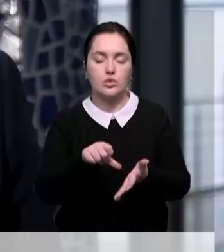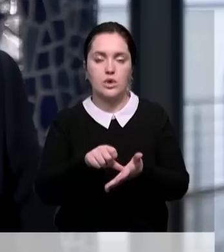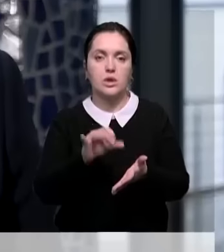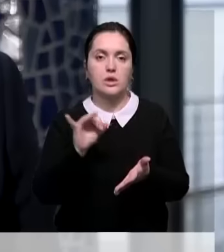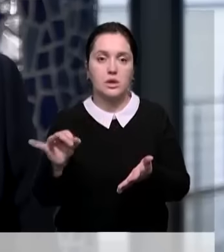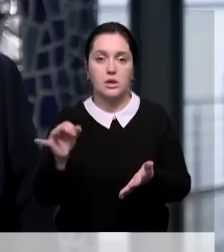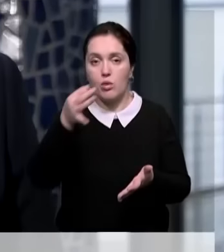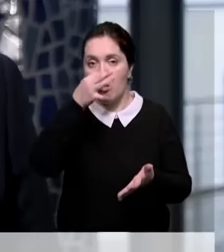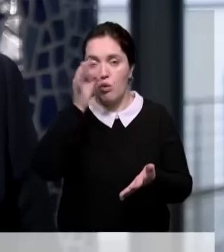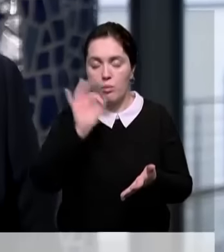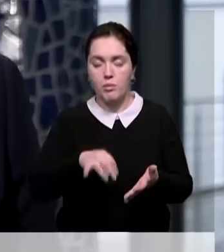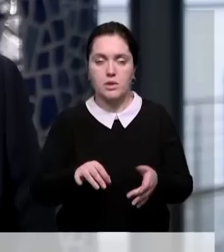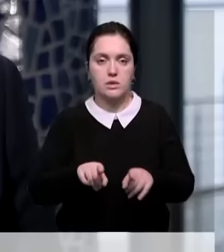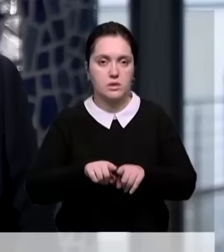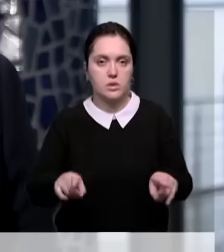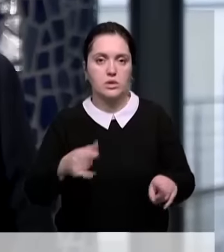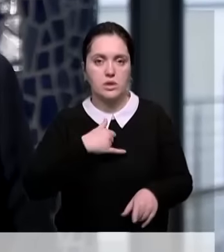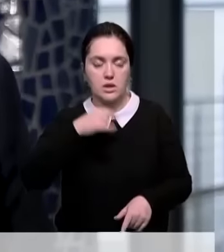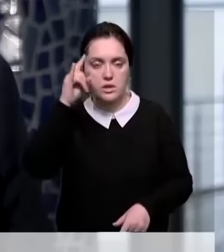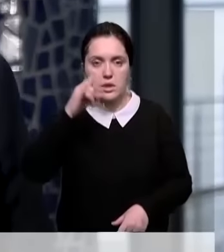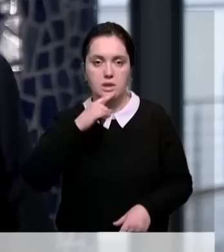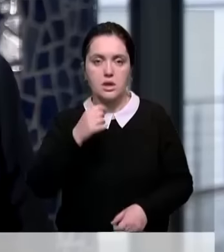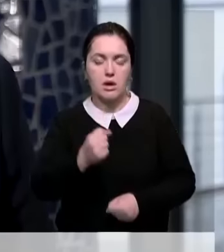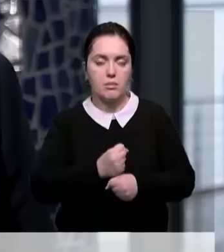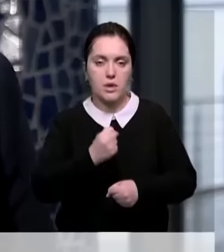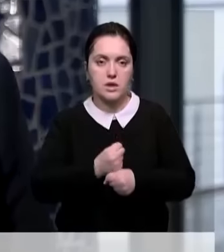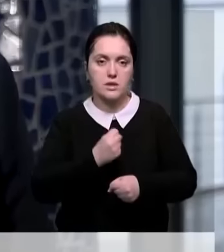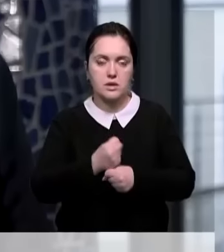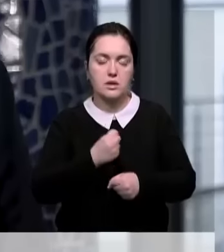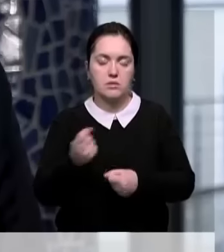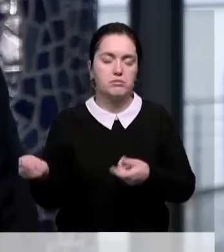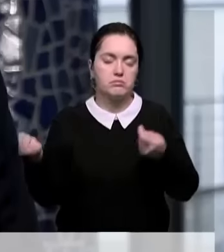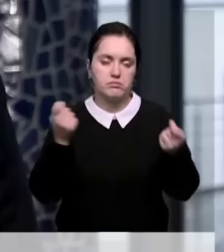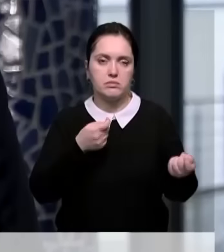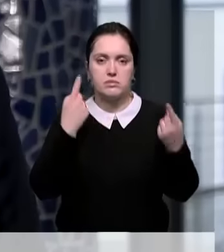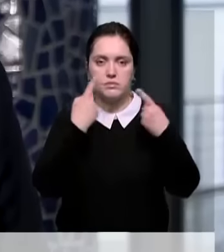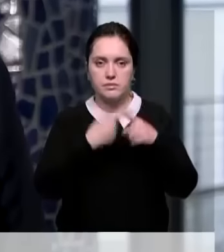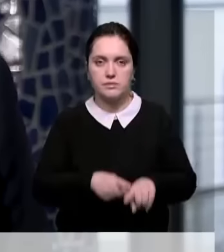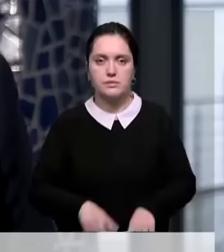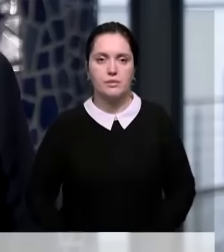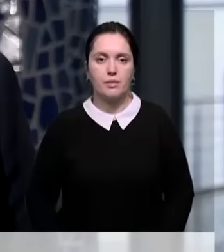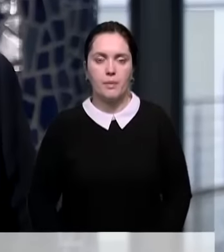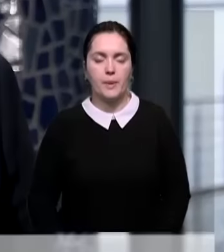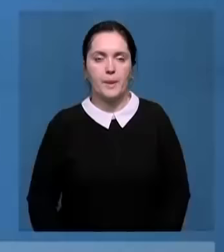этот опыт тиражировать у нас в Казахстане и производить трансфер технологий в нашу страну.